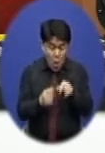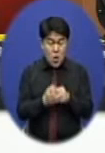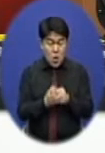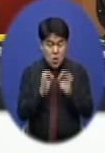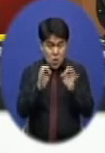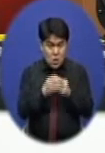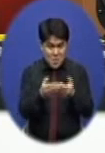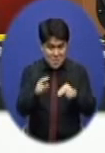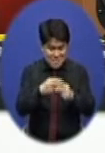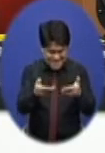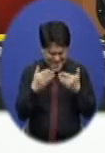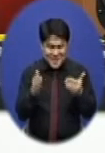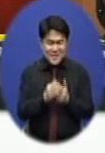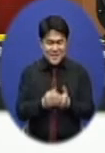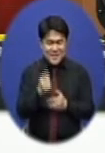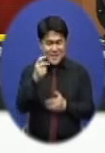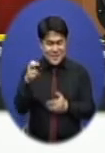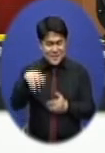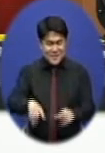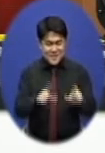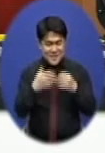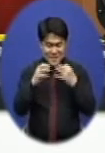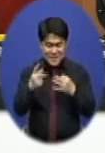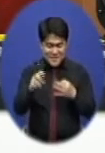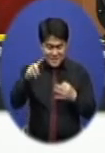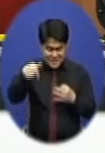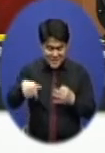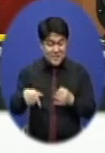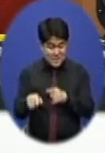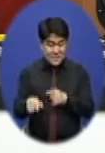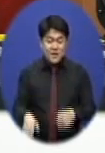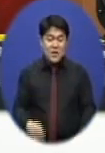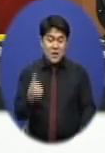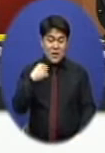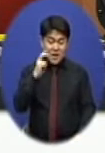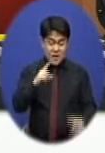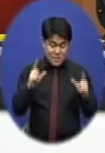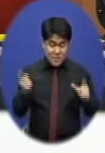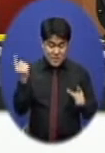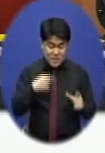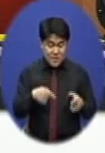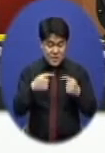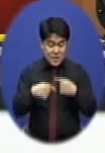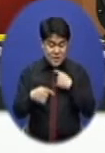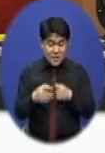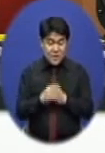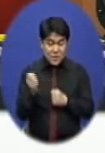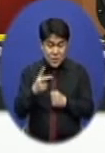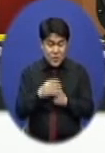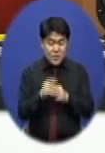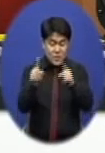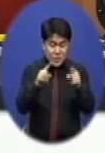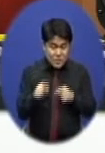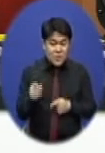받았어요. 울산에 사시는 김동욱. 서예가님한테 어제 이제 가요 무대도 나오셨고 전국 노래자랑에서 인기상을